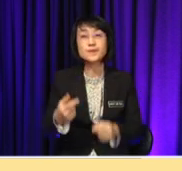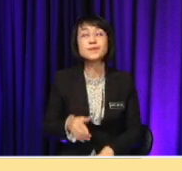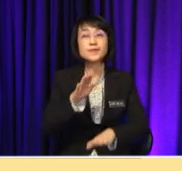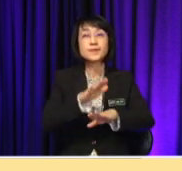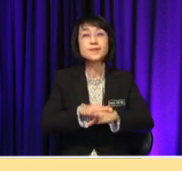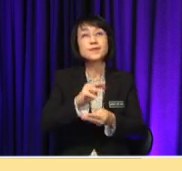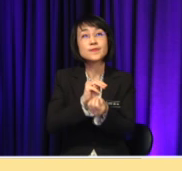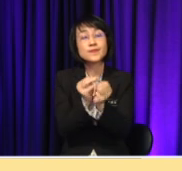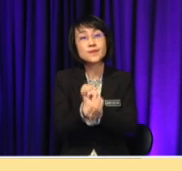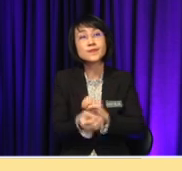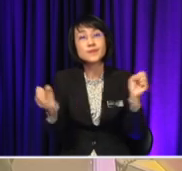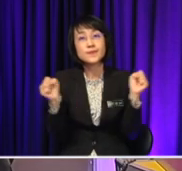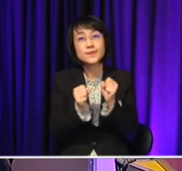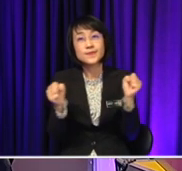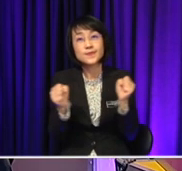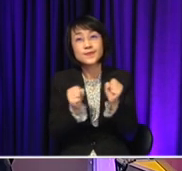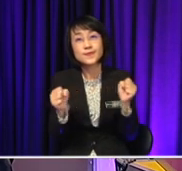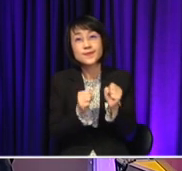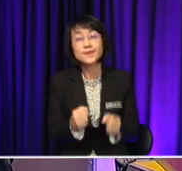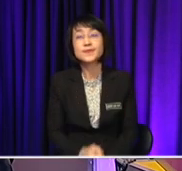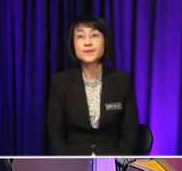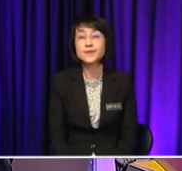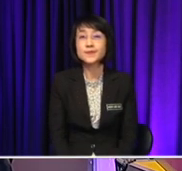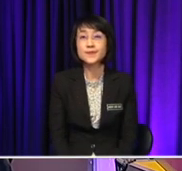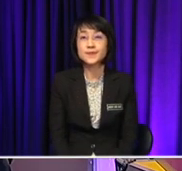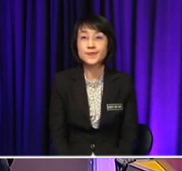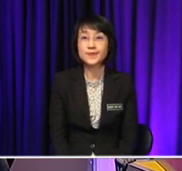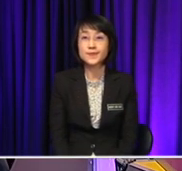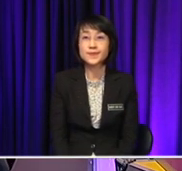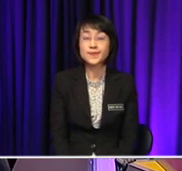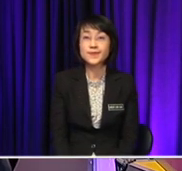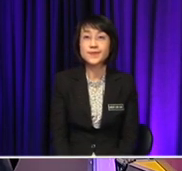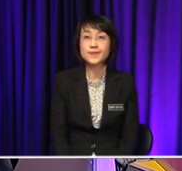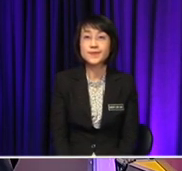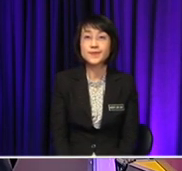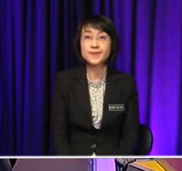pernah pergi namun contoh tempat-tempat ini ada yang menjadi